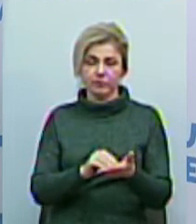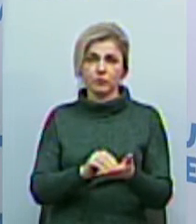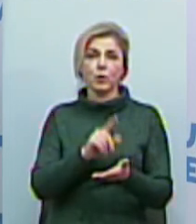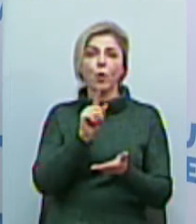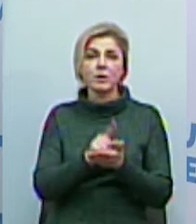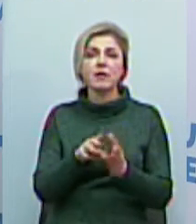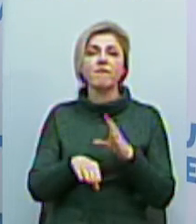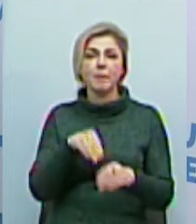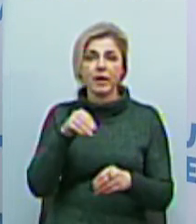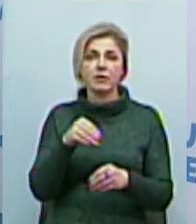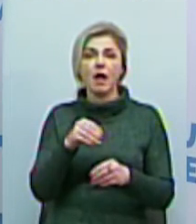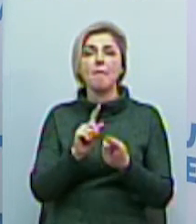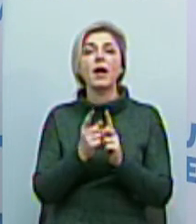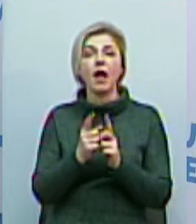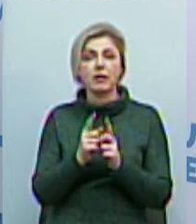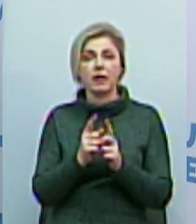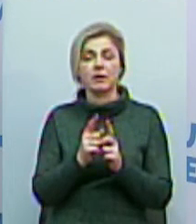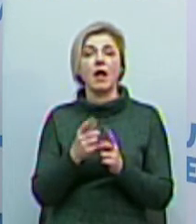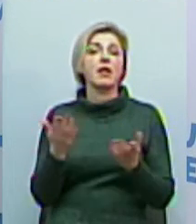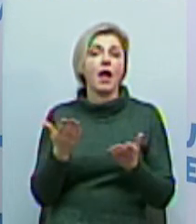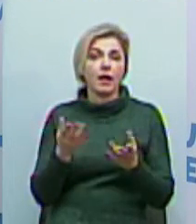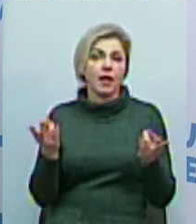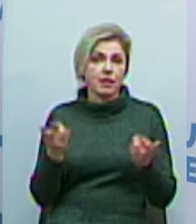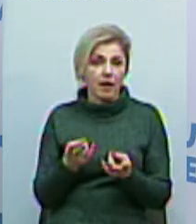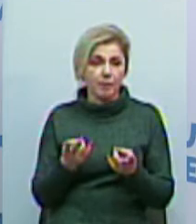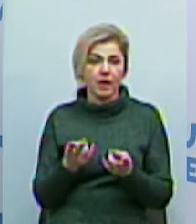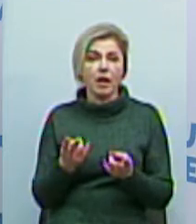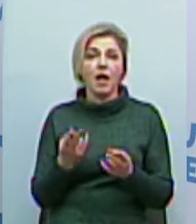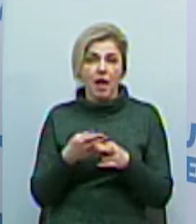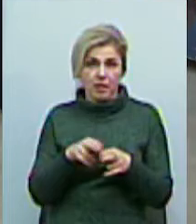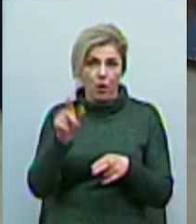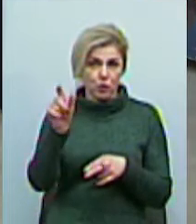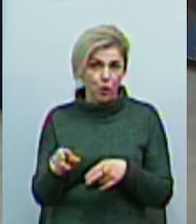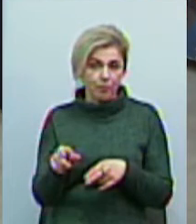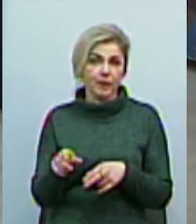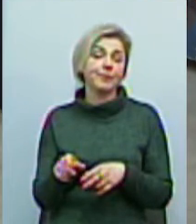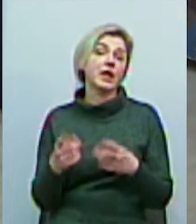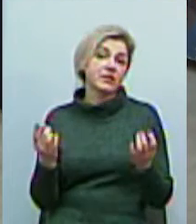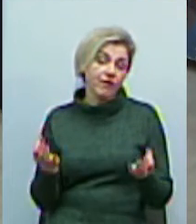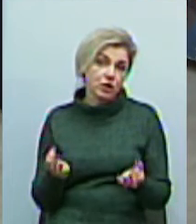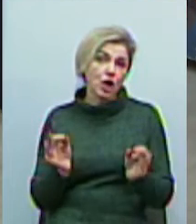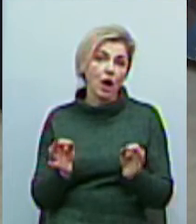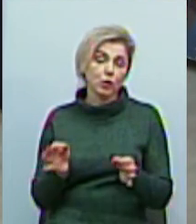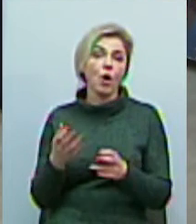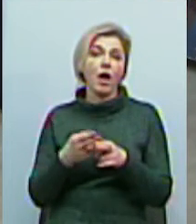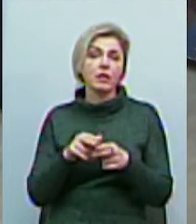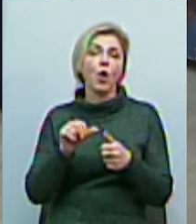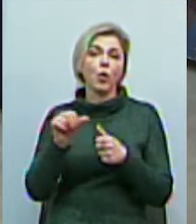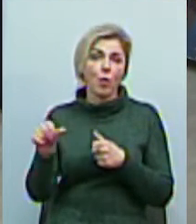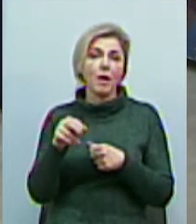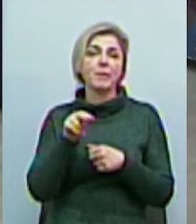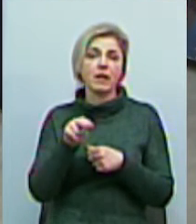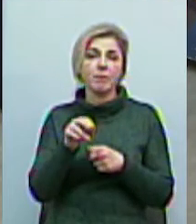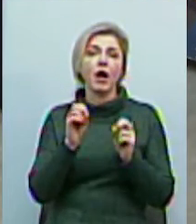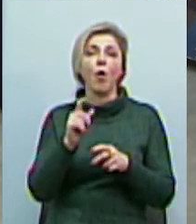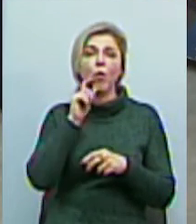вибирається переклад, який треба даній особі. Ну, звичайно, це крім таких предметів, як